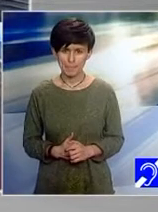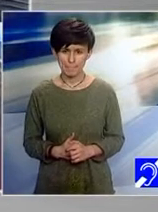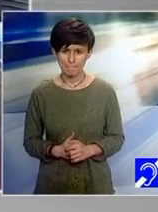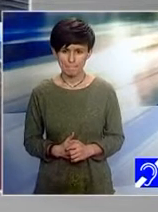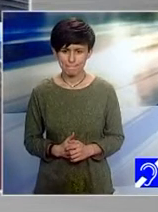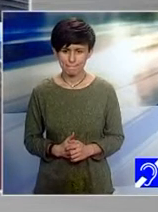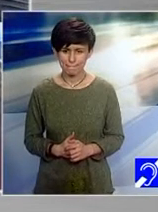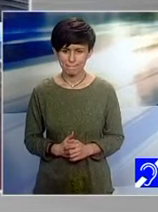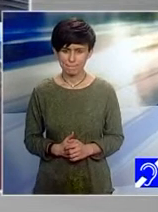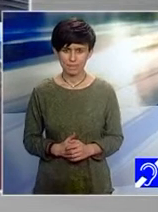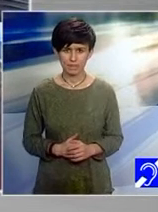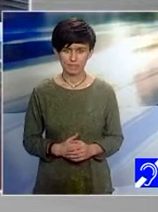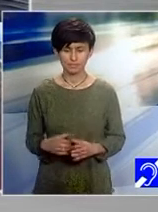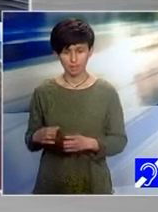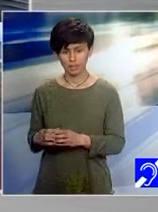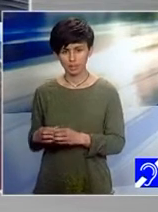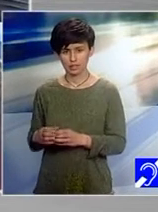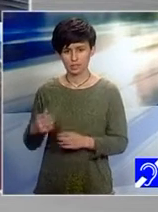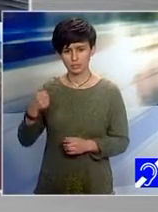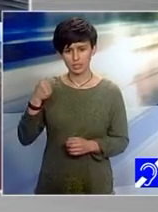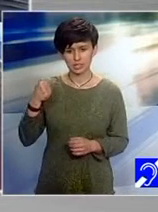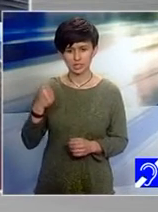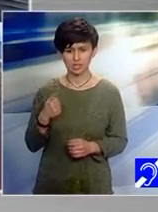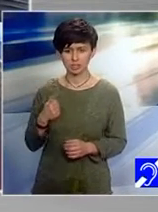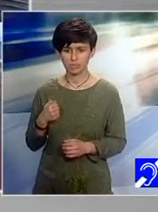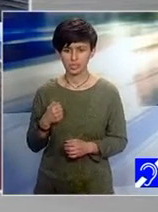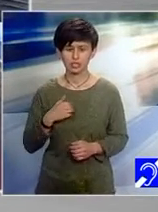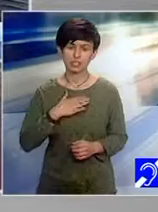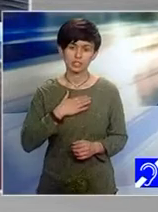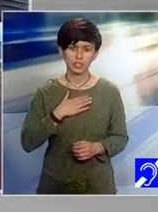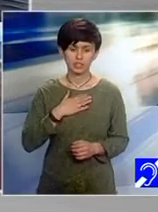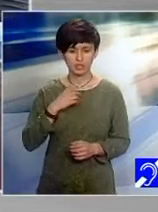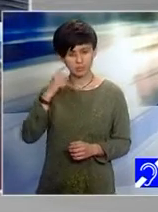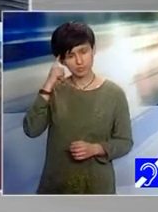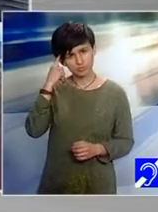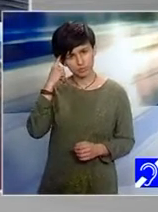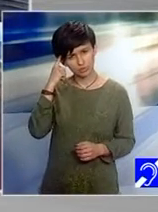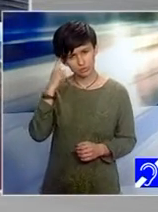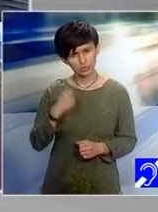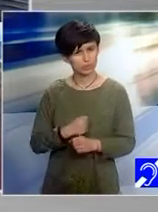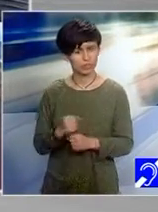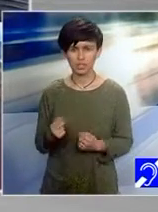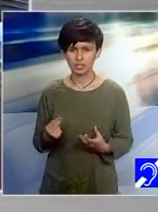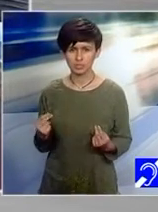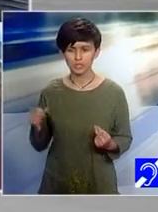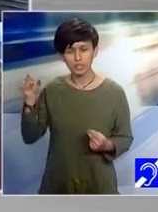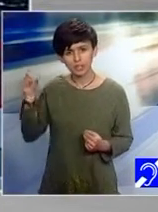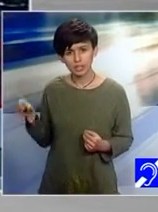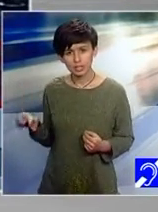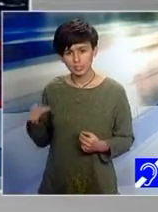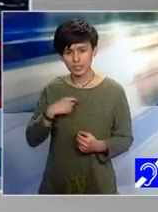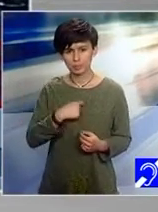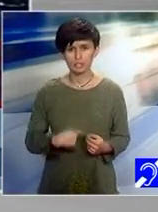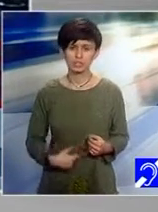avem armeni cunoscuți și recunoscuți, foarte multe personalități care nu mai